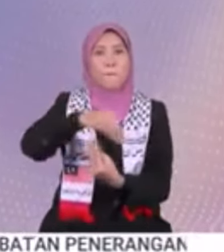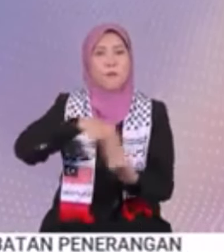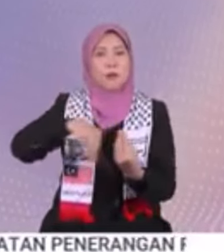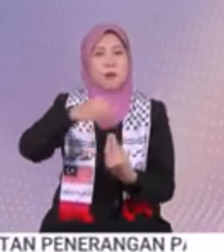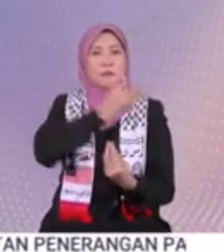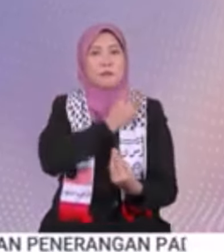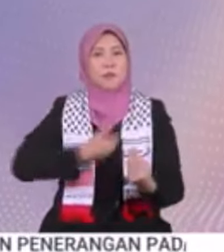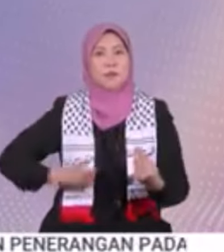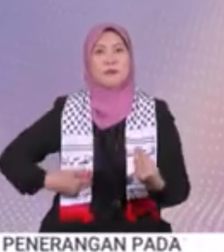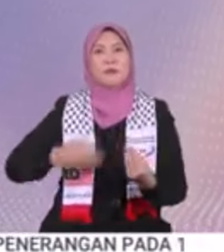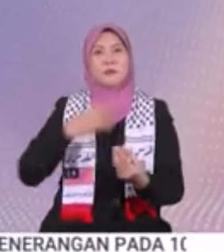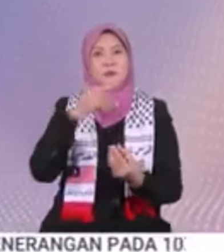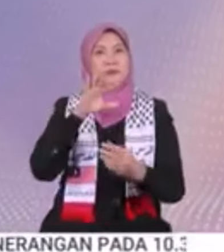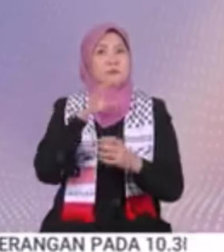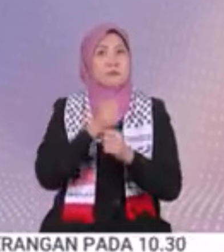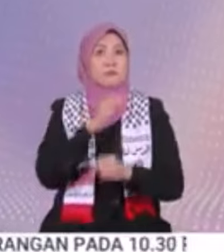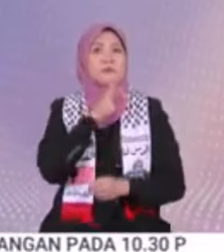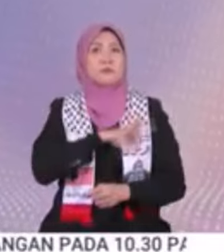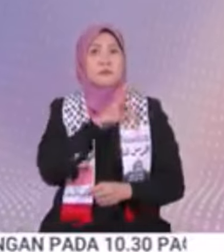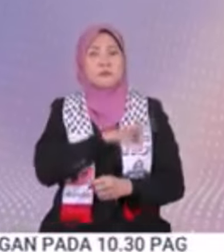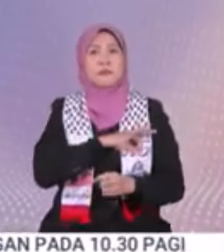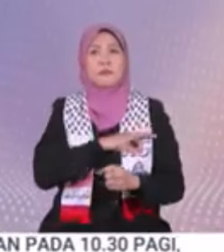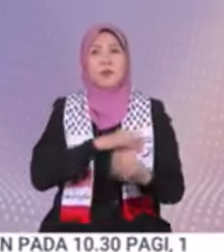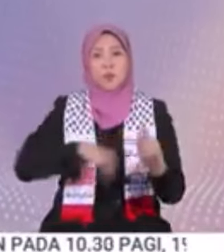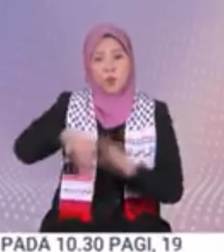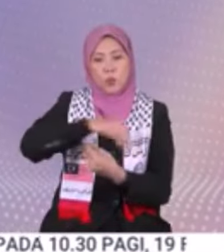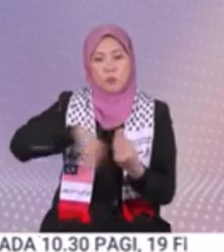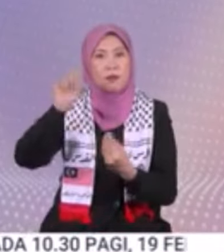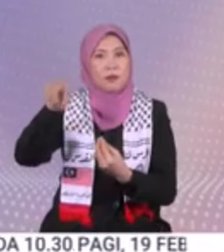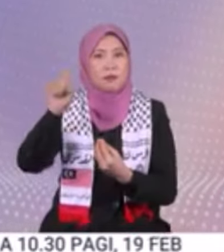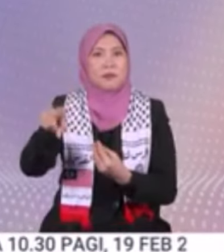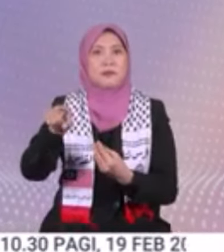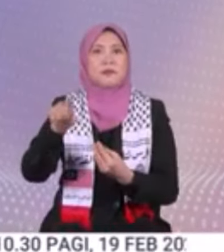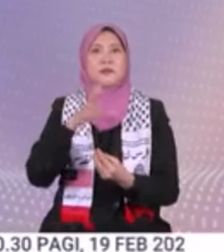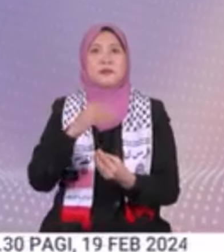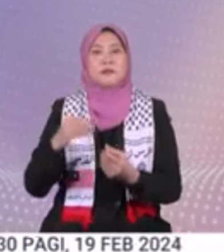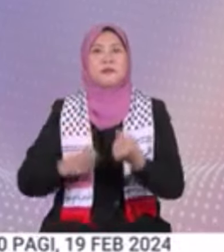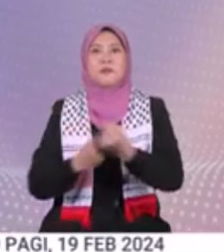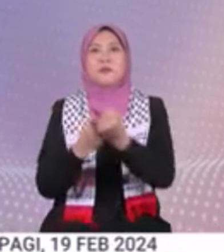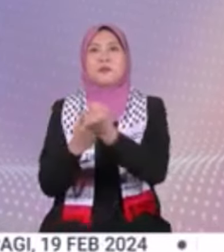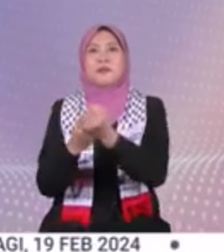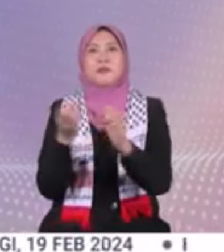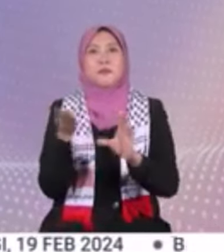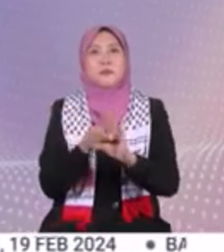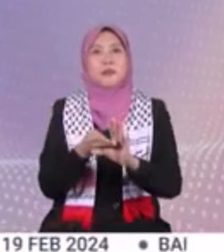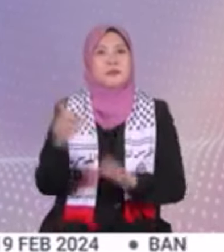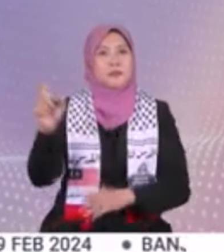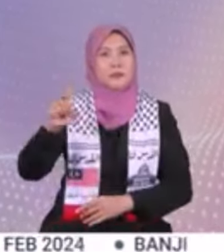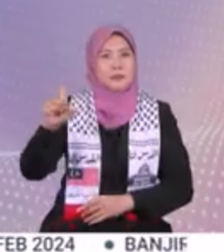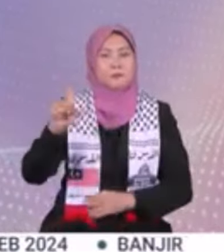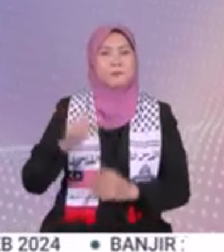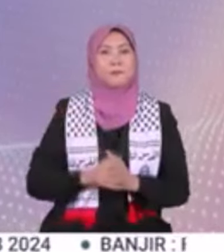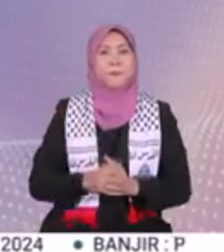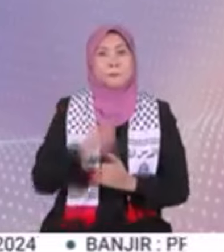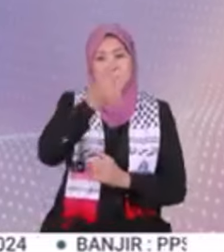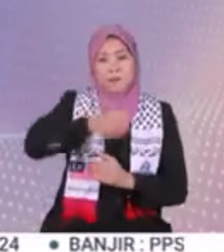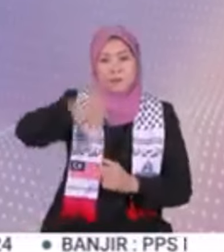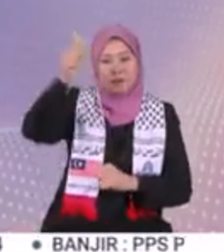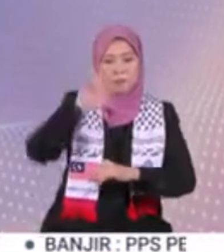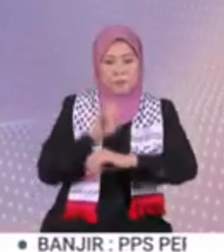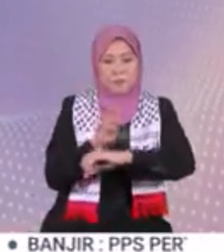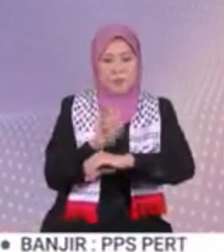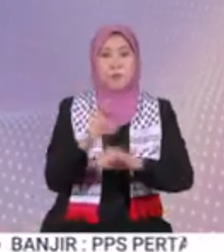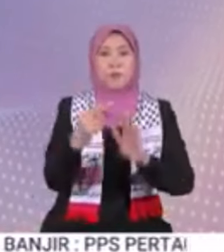mengambil manfaat pembiayaan umrah dan haji yang ditawarkan Bank Islam Malaysia berhad Bank Islam pengarah dan penasihat undang-undang